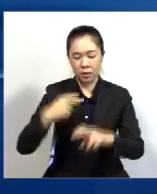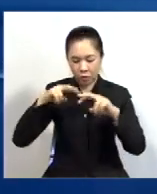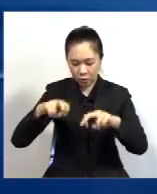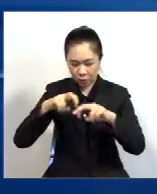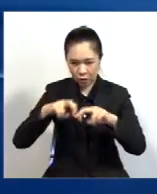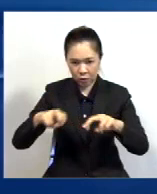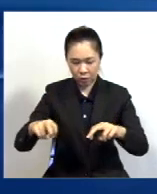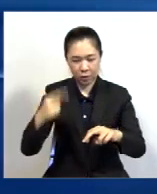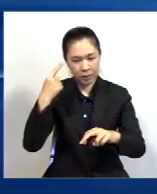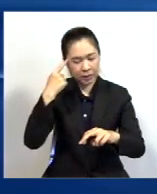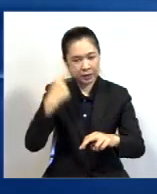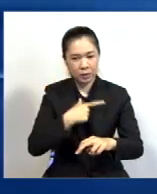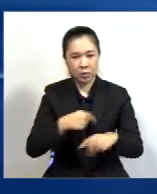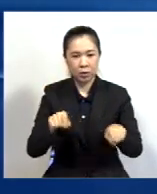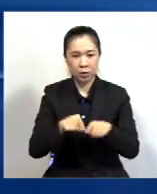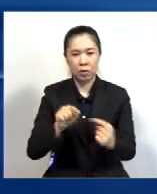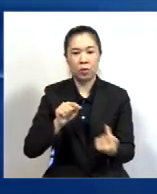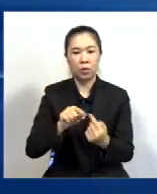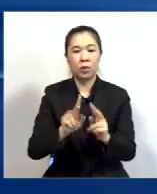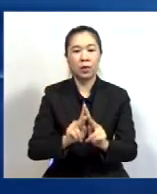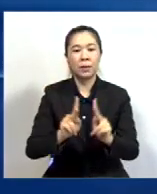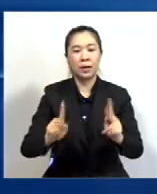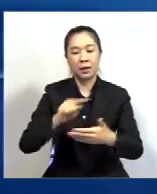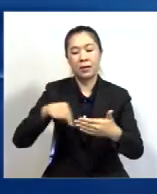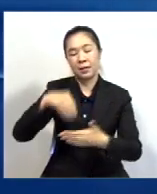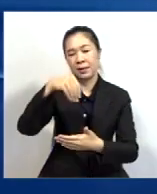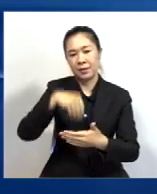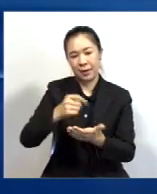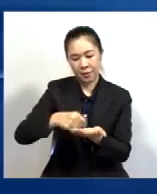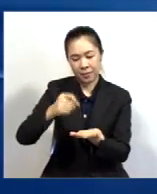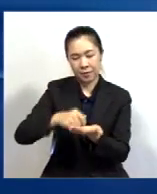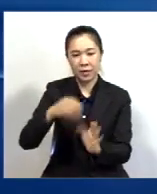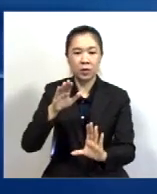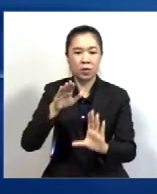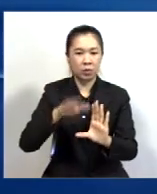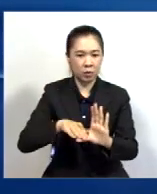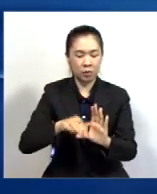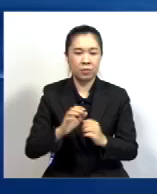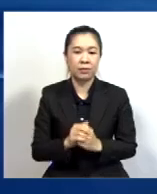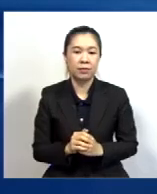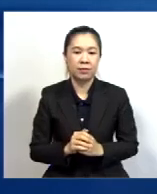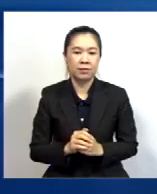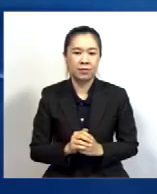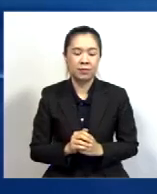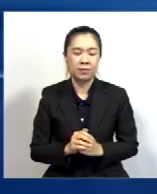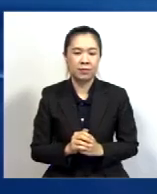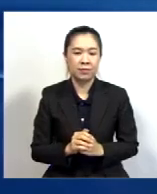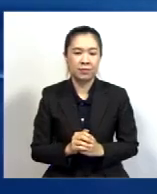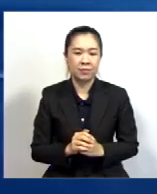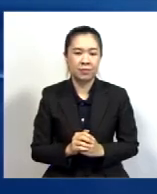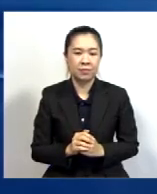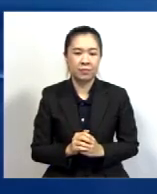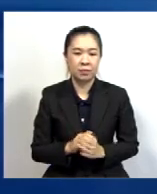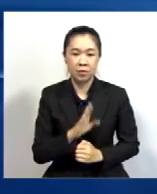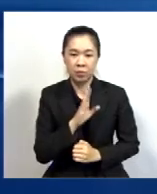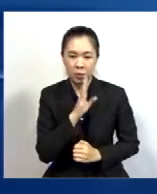ได้รับความเห็นชอบจากคณะกรรมการการเลือกตั้งให้จดทะเบียนจัดตั้งพรรคการเมืองได้อย่างไรก็ตามถ้าปร